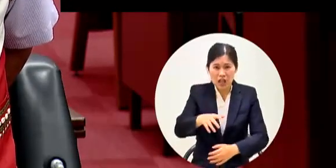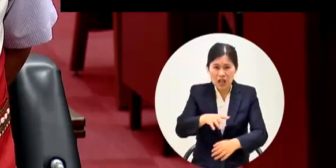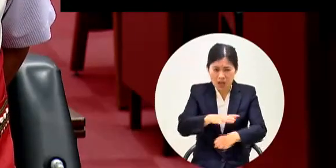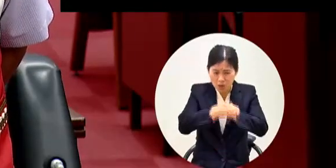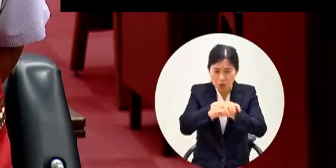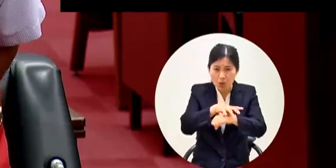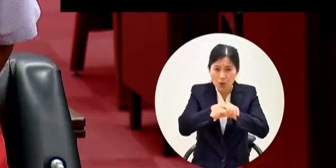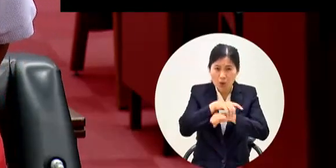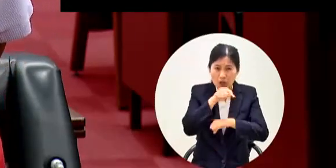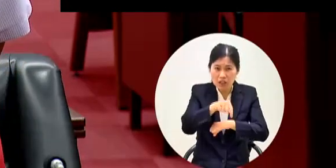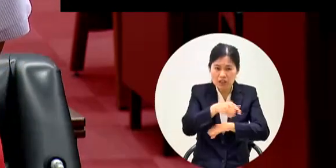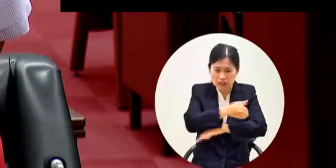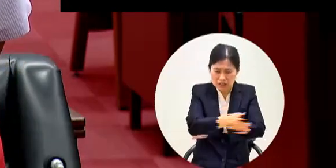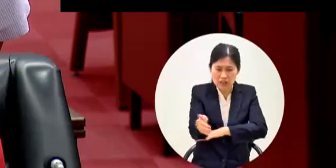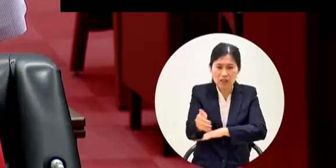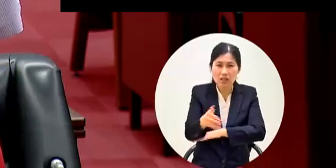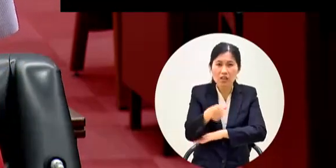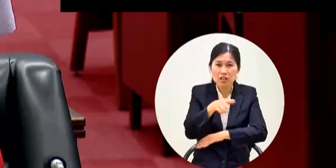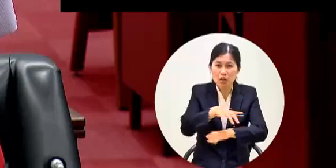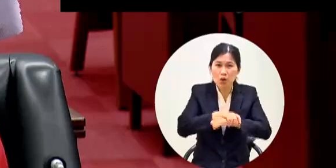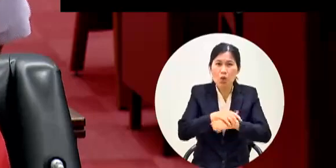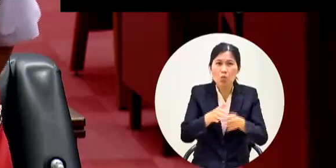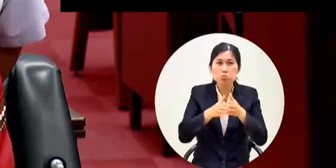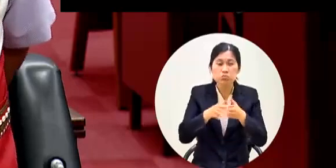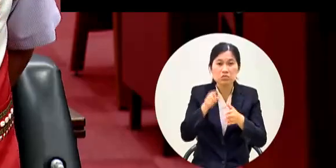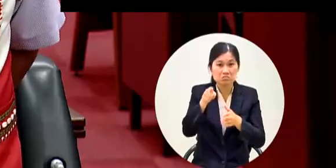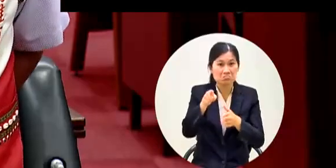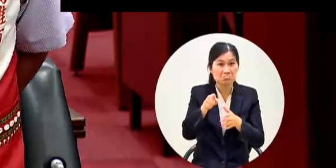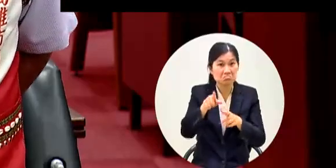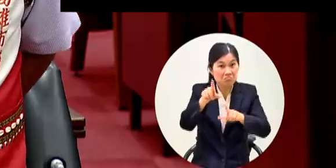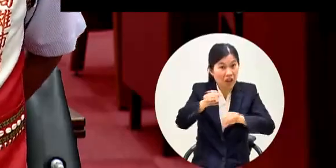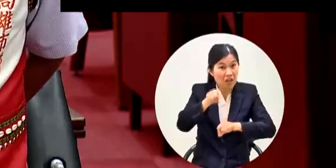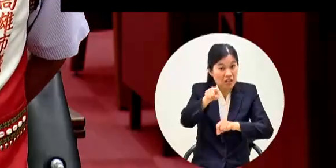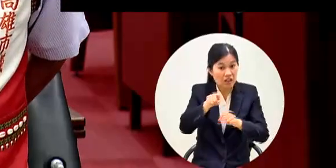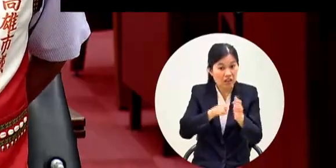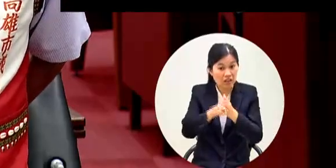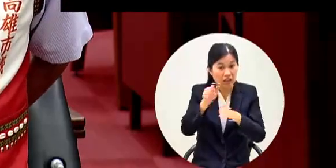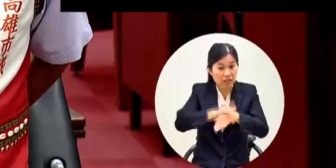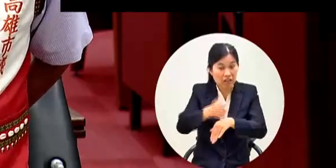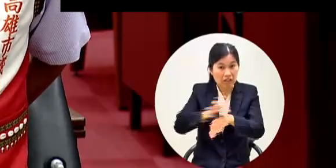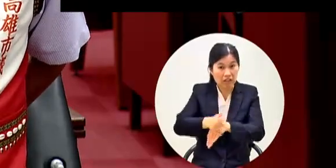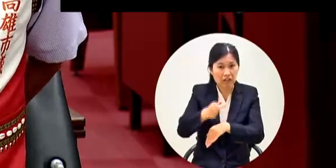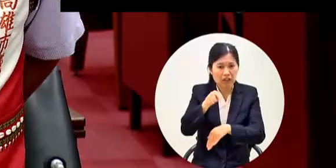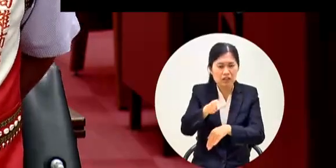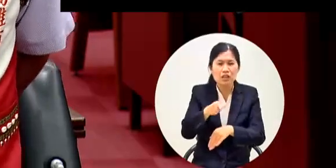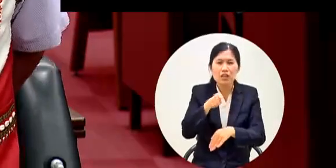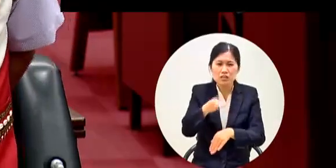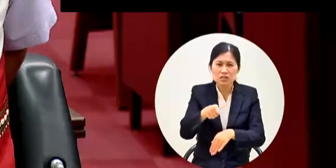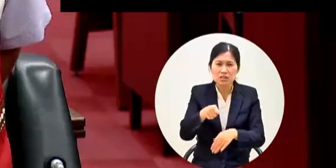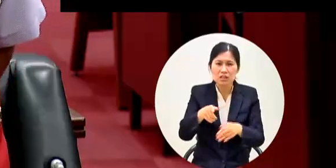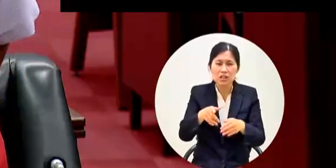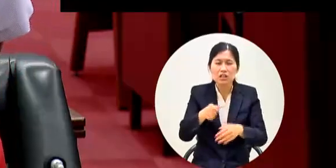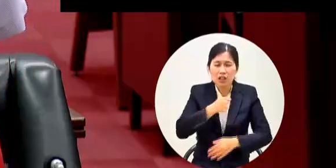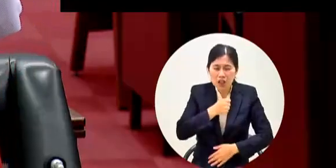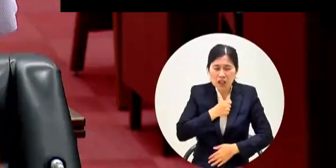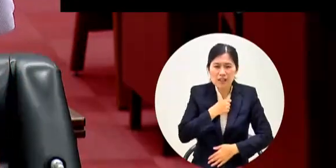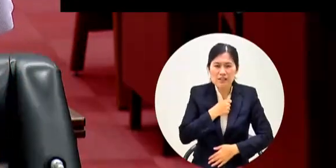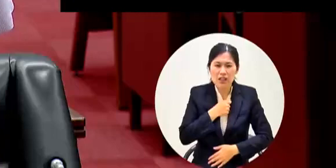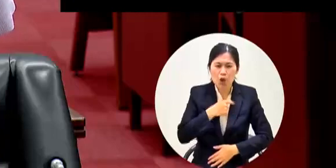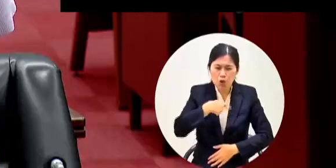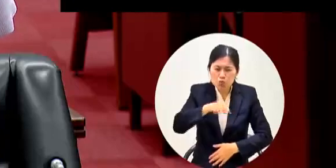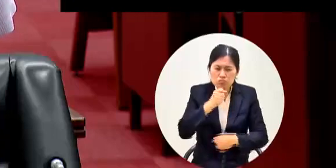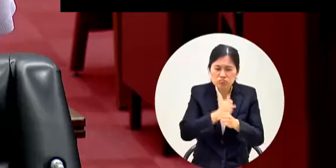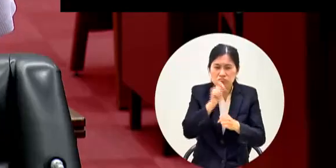关，那我们高雄市民，我们第一线去水利局嘛？水利